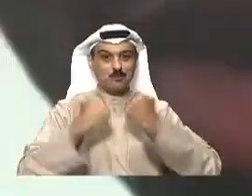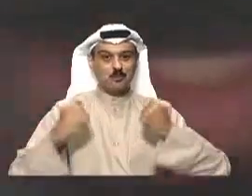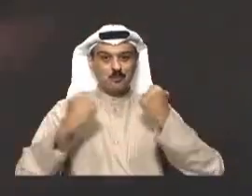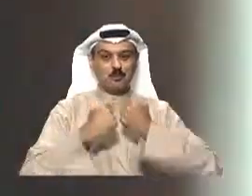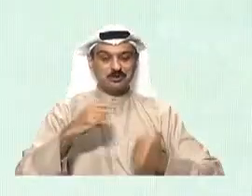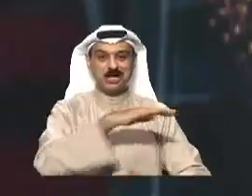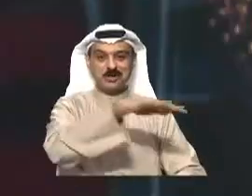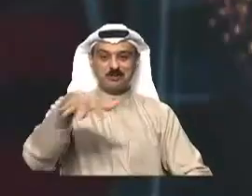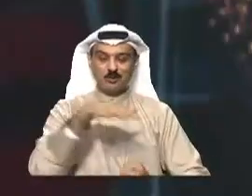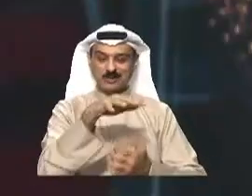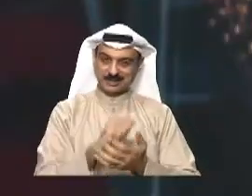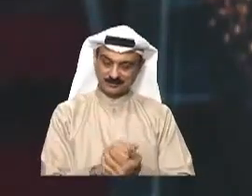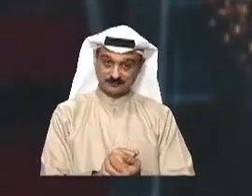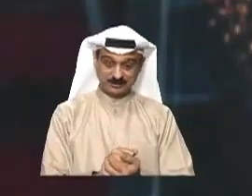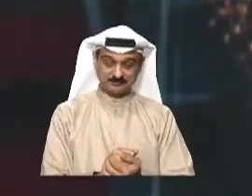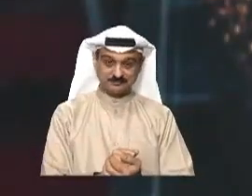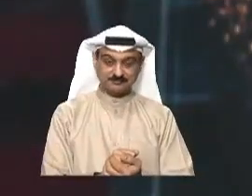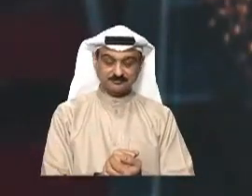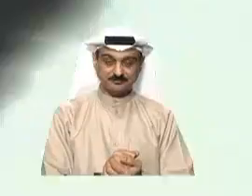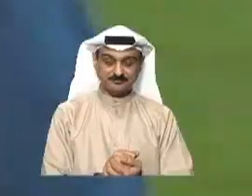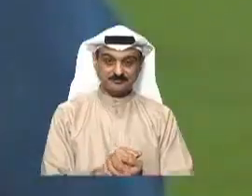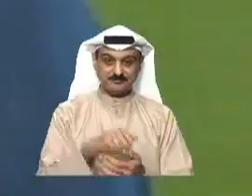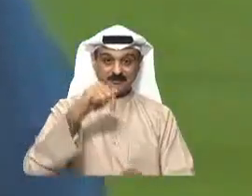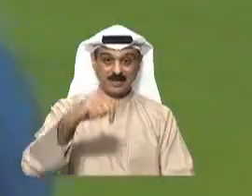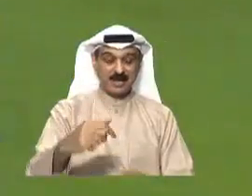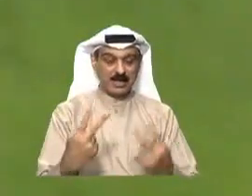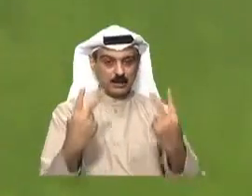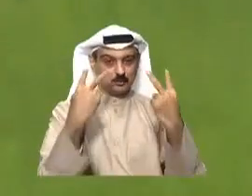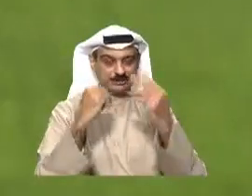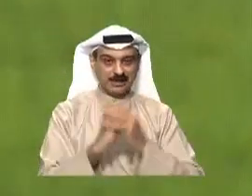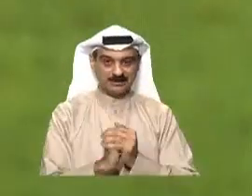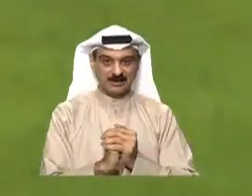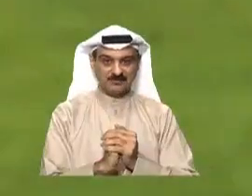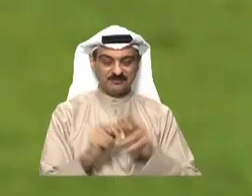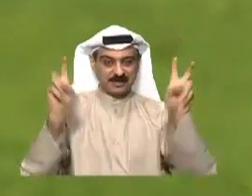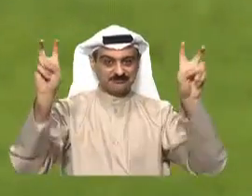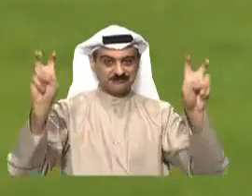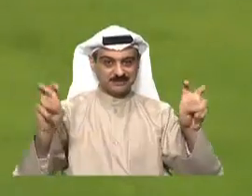محمد الذروة. والآن مشاهدينا ننتقل معكم إلى هذا الفاصل ونعود.